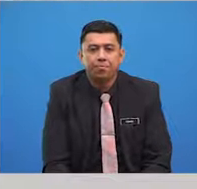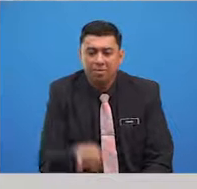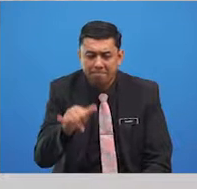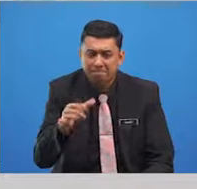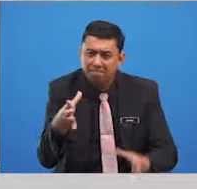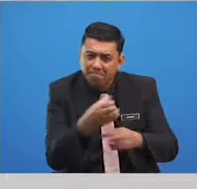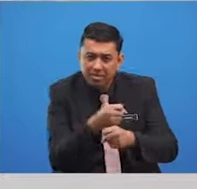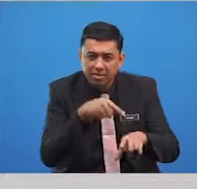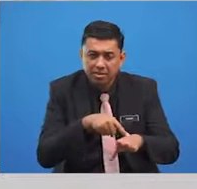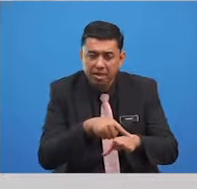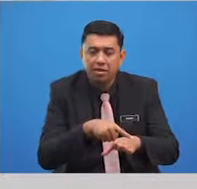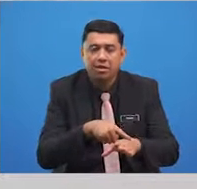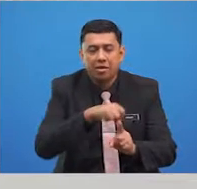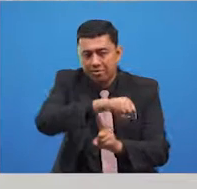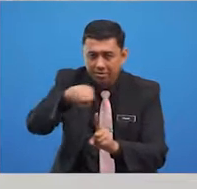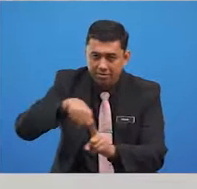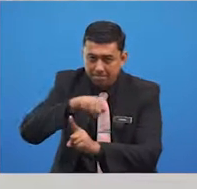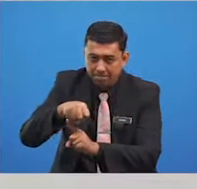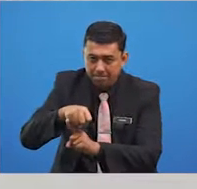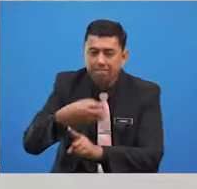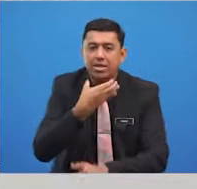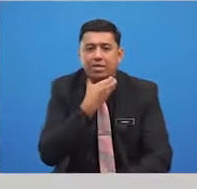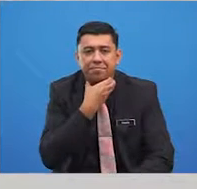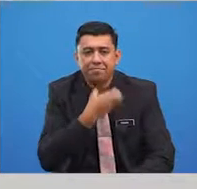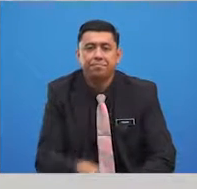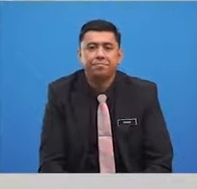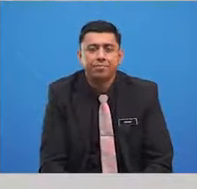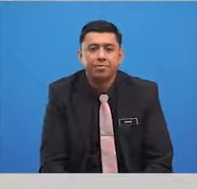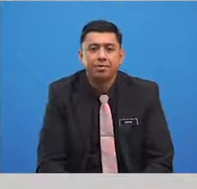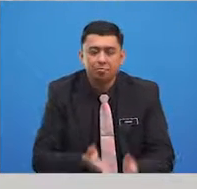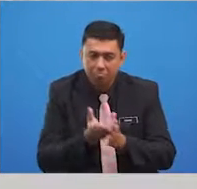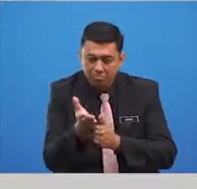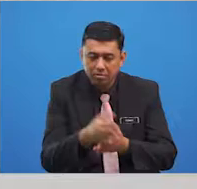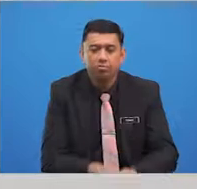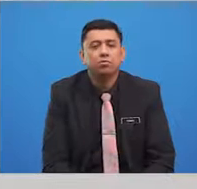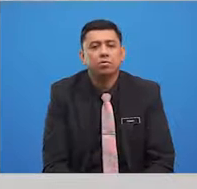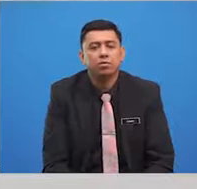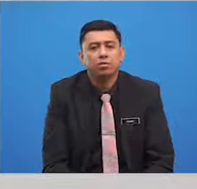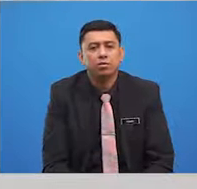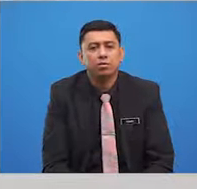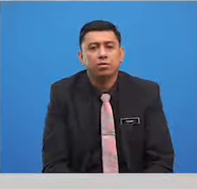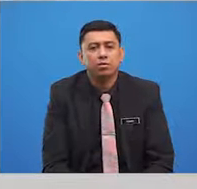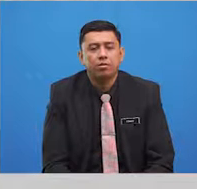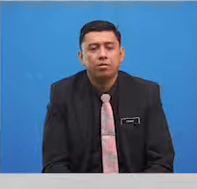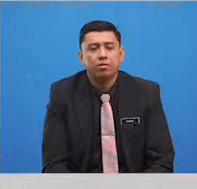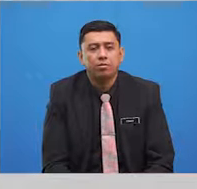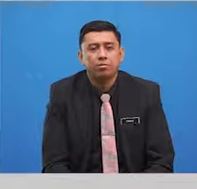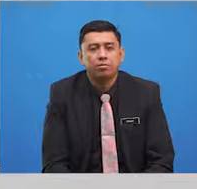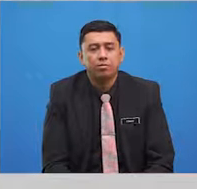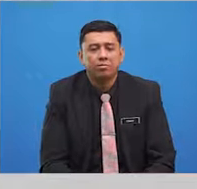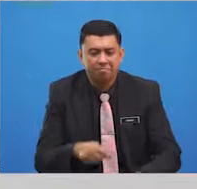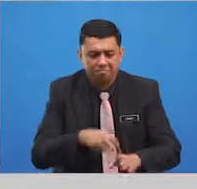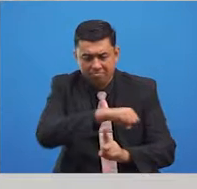juga terdapat di sekitar dataran Hilir Perak. Seterusnya, lokasi hutan paya air tawar ini